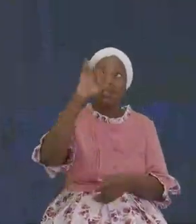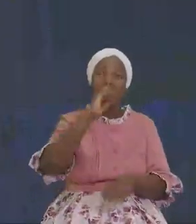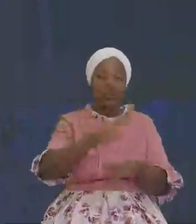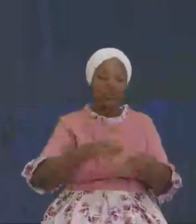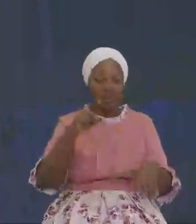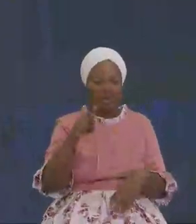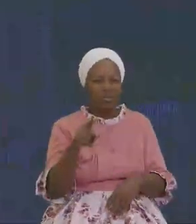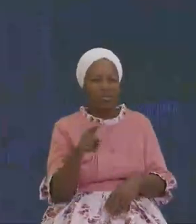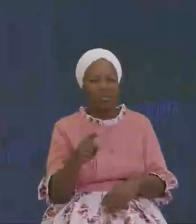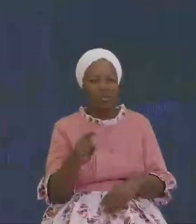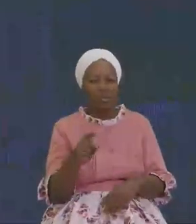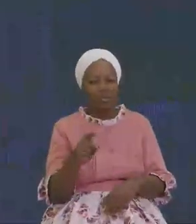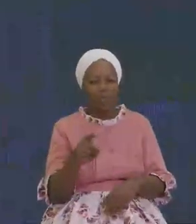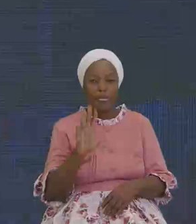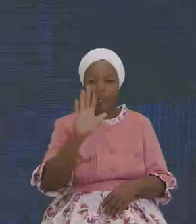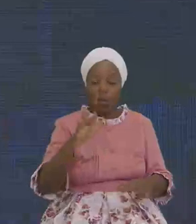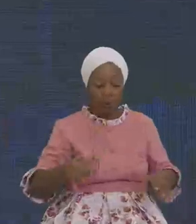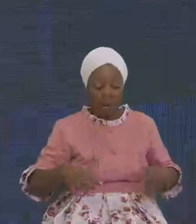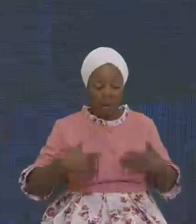Tu as entendu qui t'appelle.